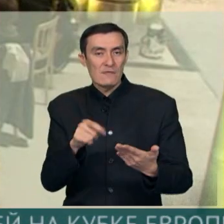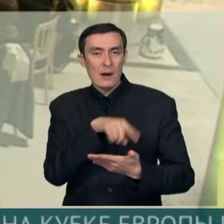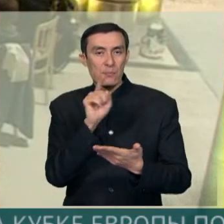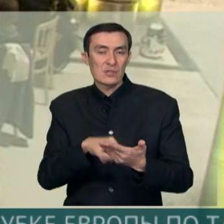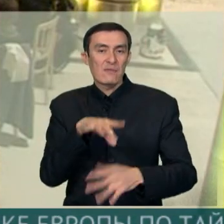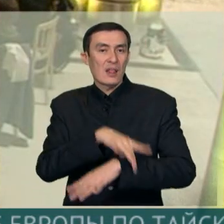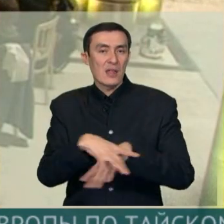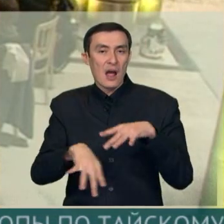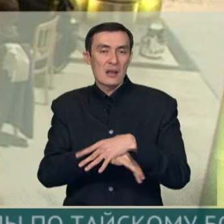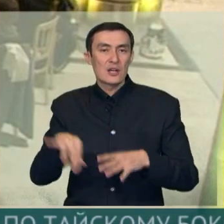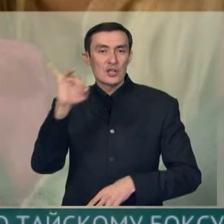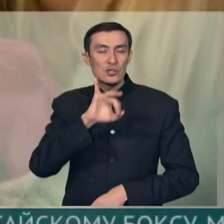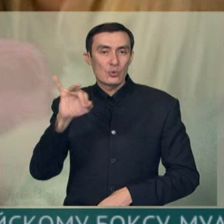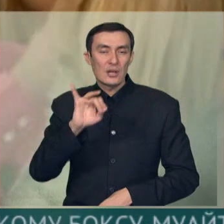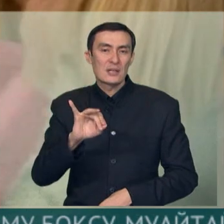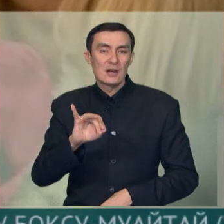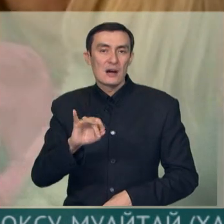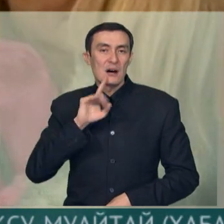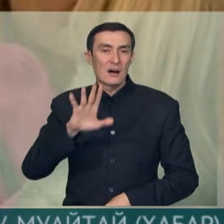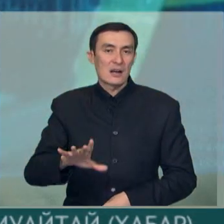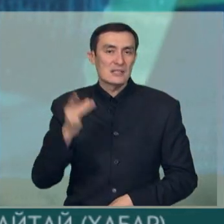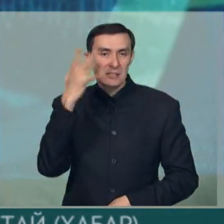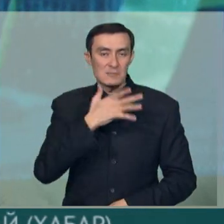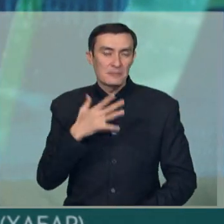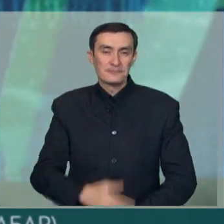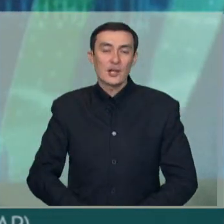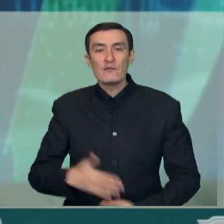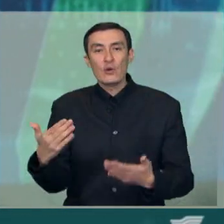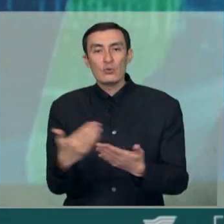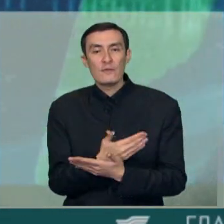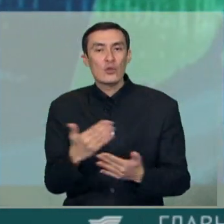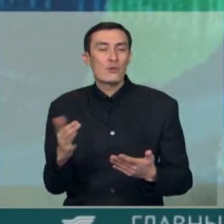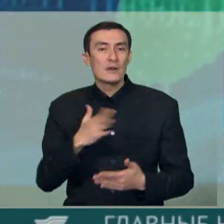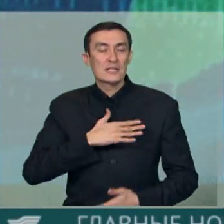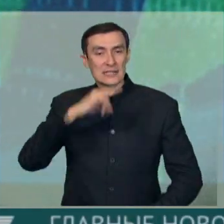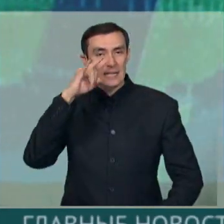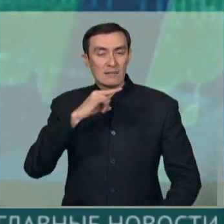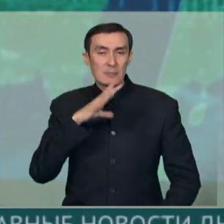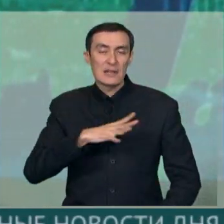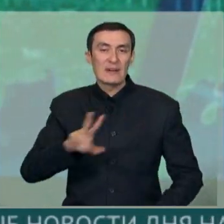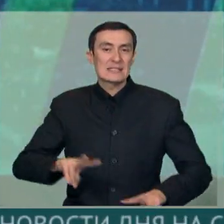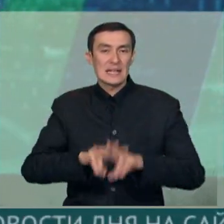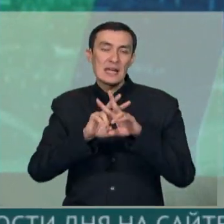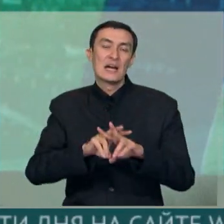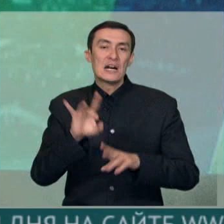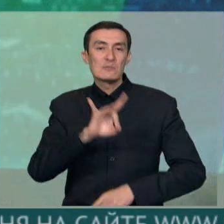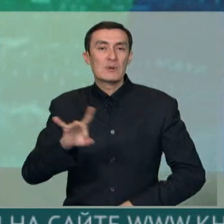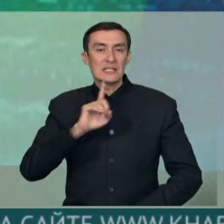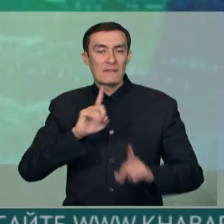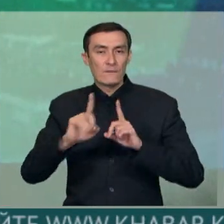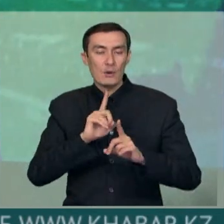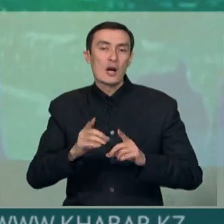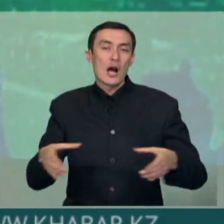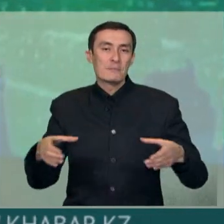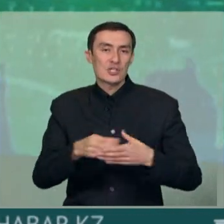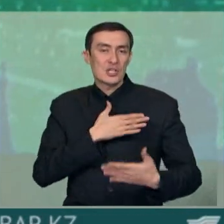вопросам колониальной истории и расизма. И вновь к событиям в нашей стране. Сегодня в Астане прошел Республиканский форум